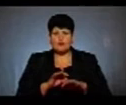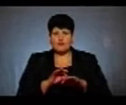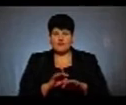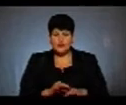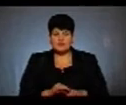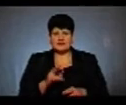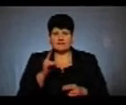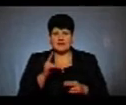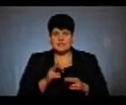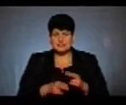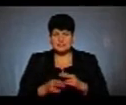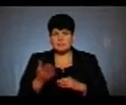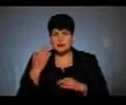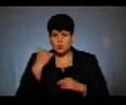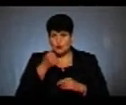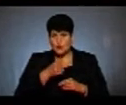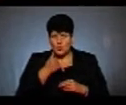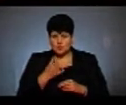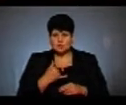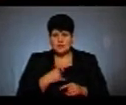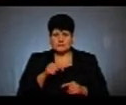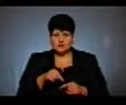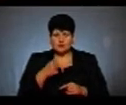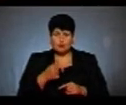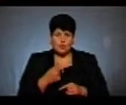кінці минулого року. У нас в цьому році